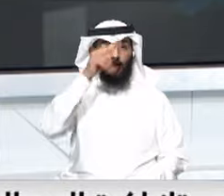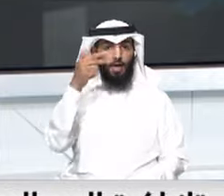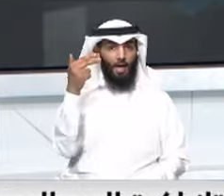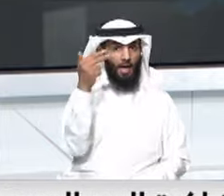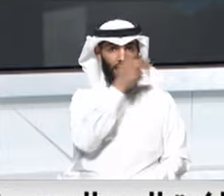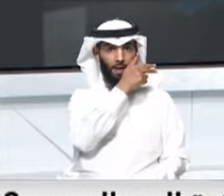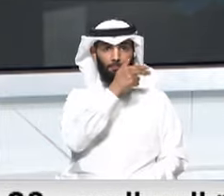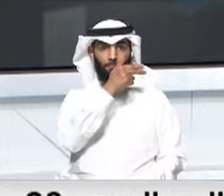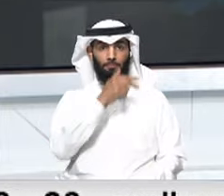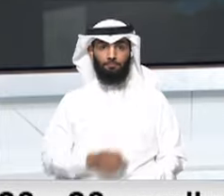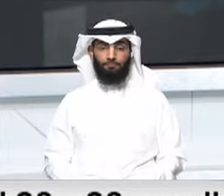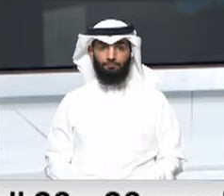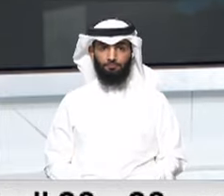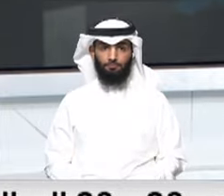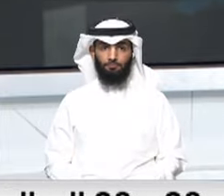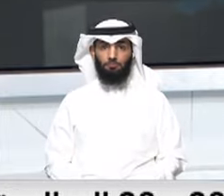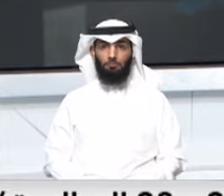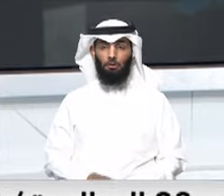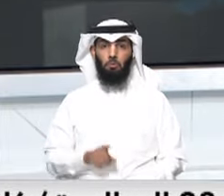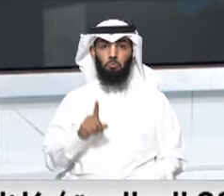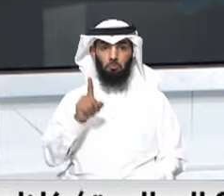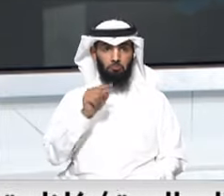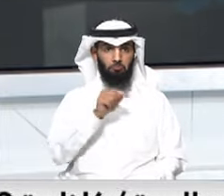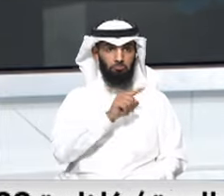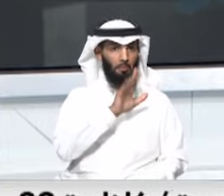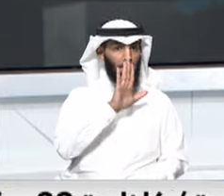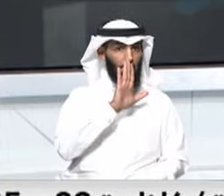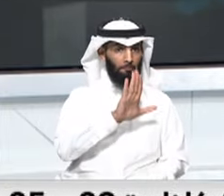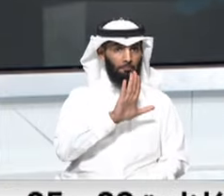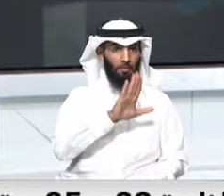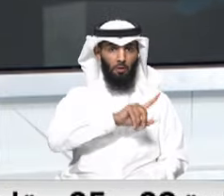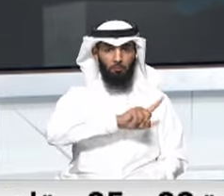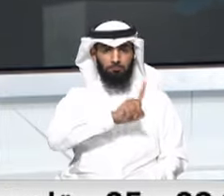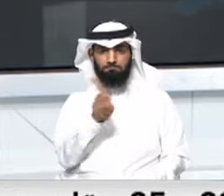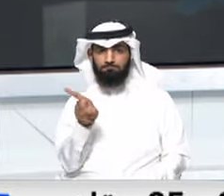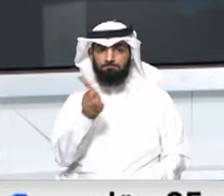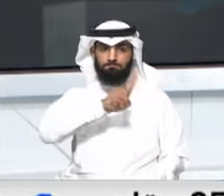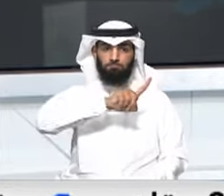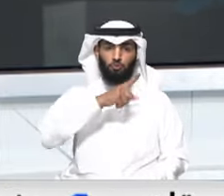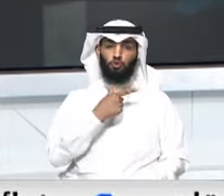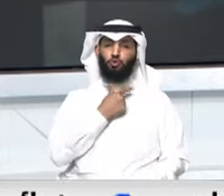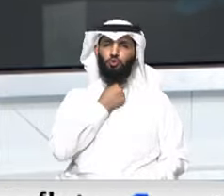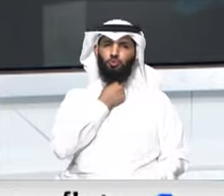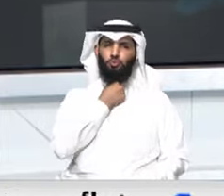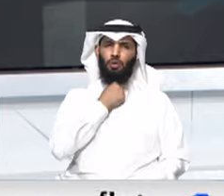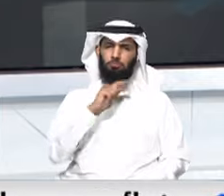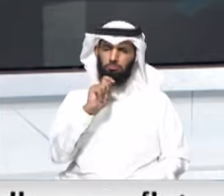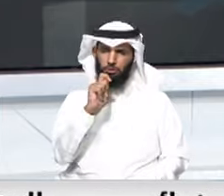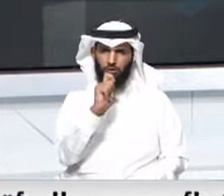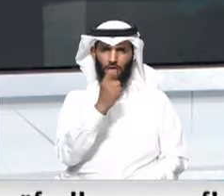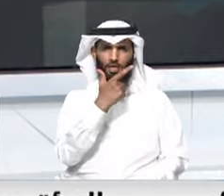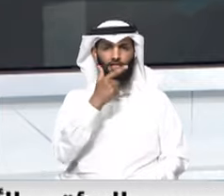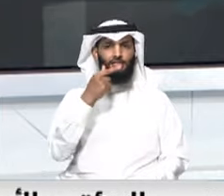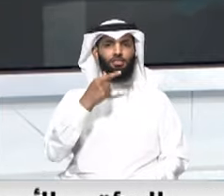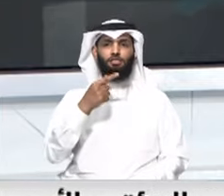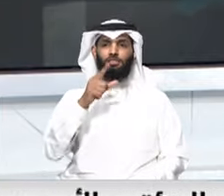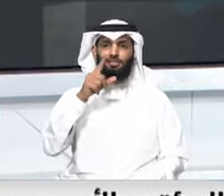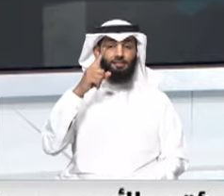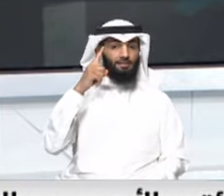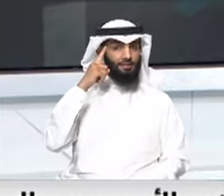في معظم الأيام، ولكن هناك نشاط نسبي في سرعة الرياح يوم الجمعة، السبت والأحد قد تكون